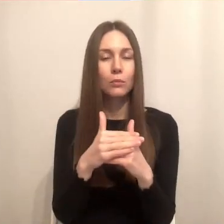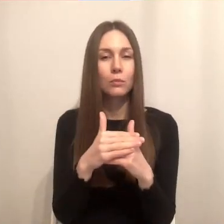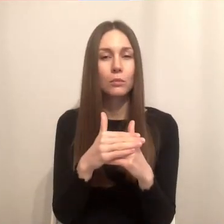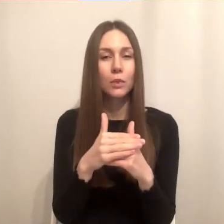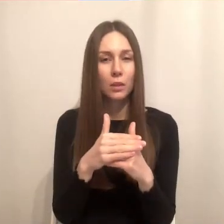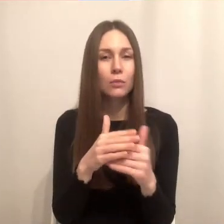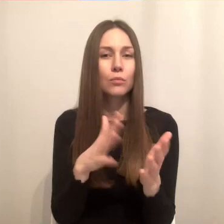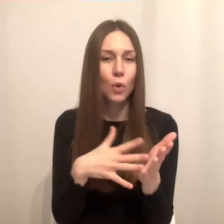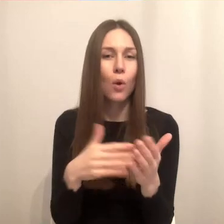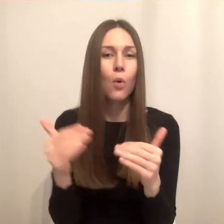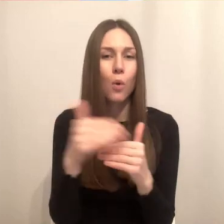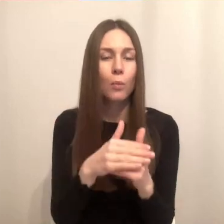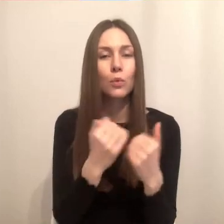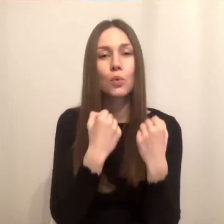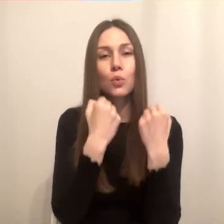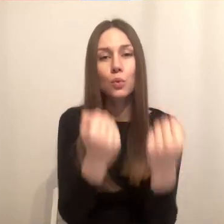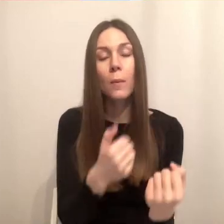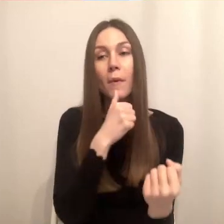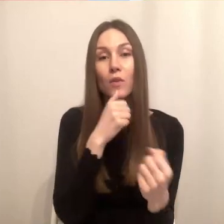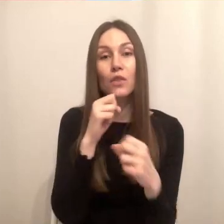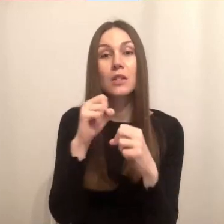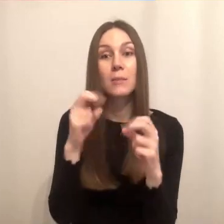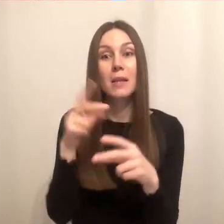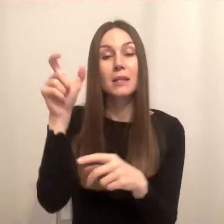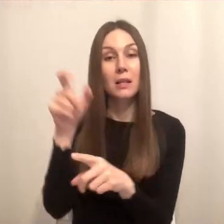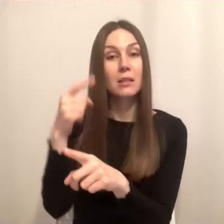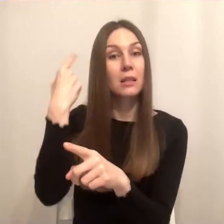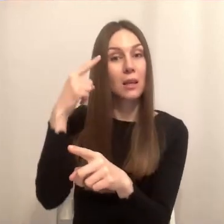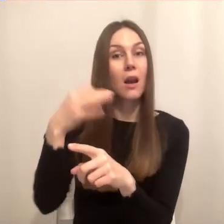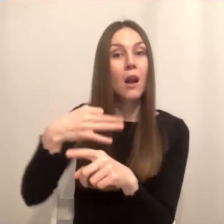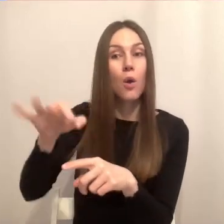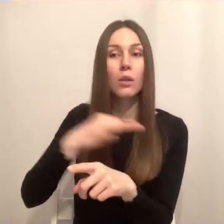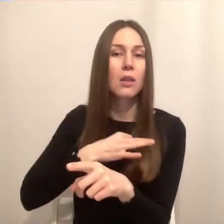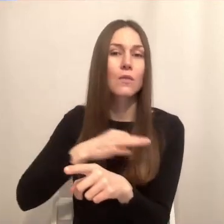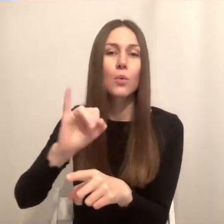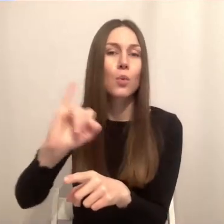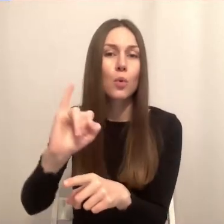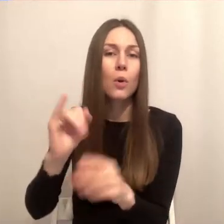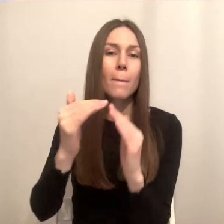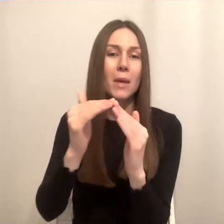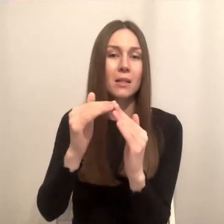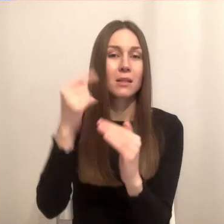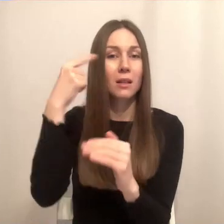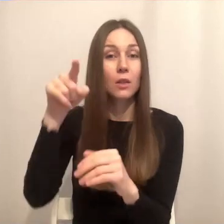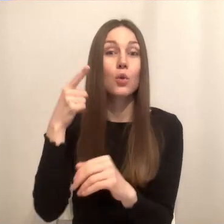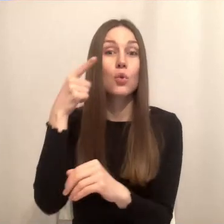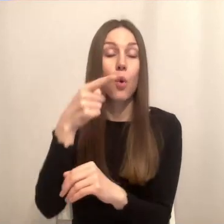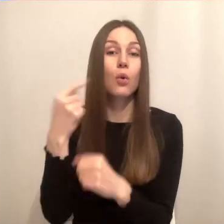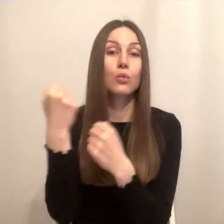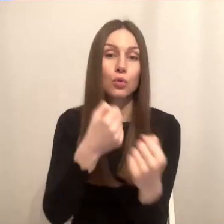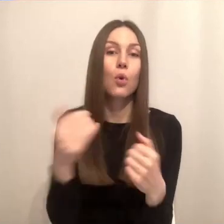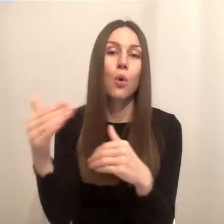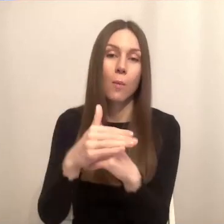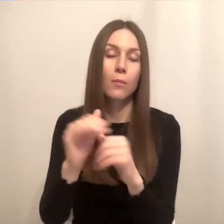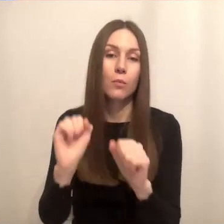ir važiavimą, jeigu mes randame specialistą iš kito rajono, nesvarbu iš kur, arba iš kito miesto, jeigu jam toli važiuot. Ir